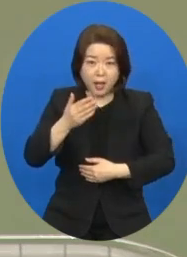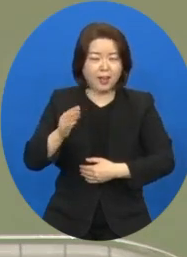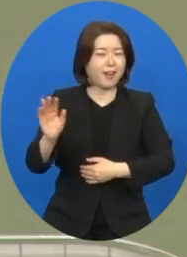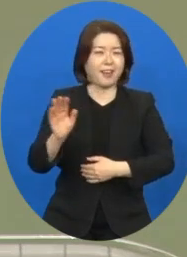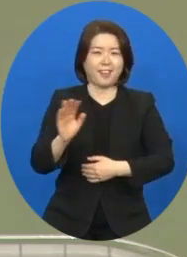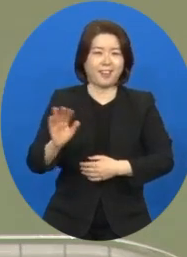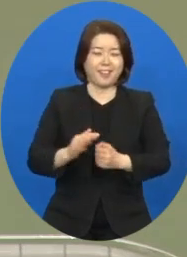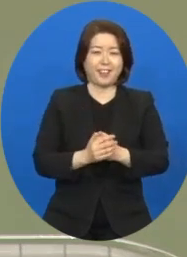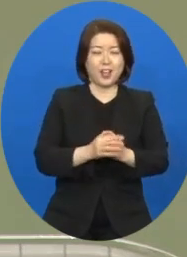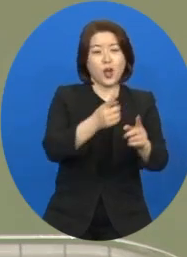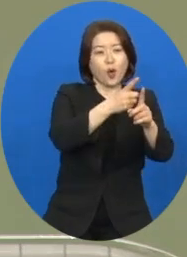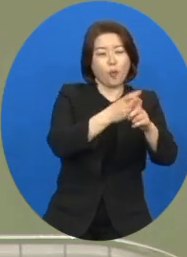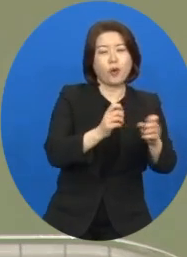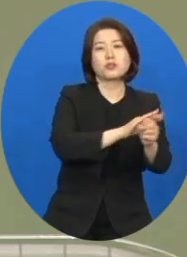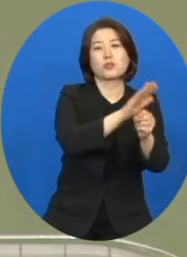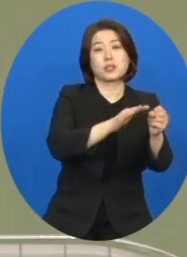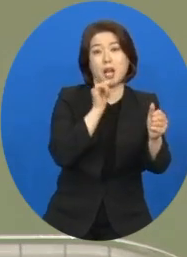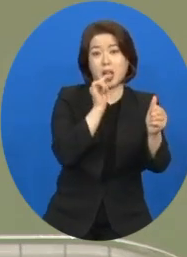원수도 사랑하라.